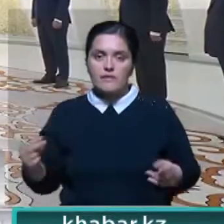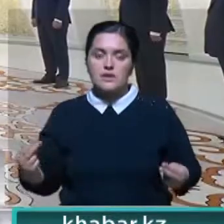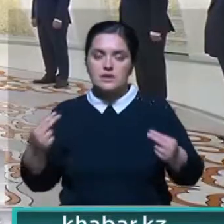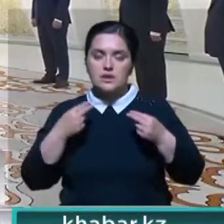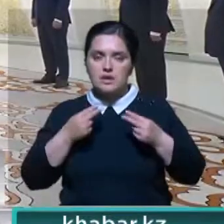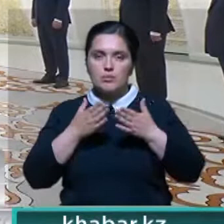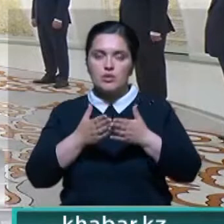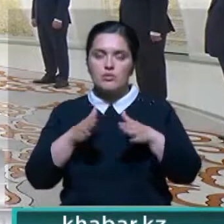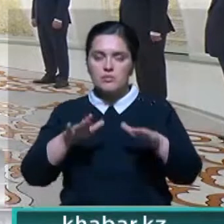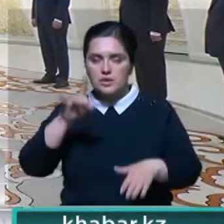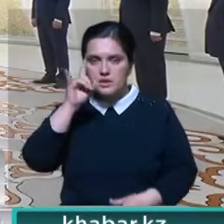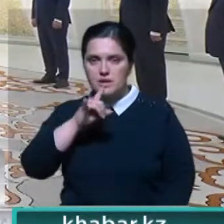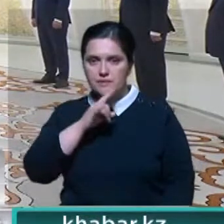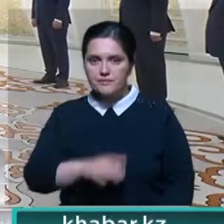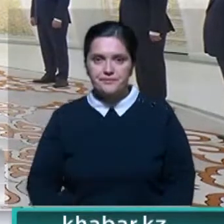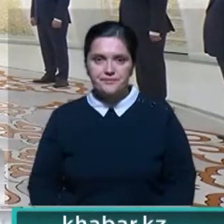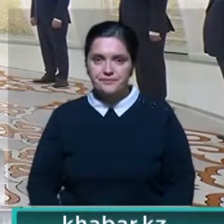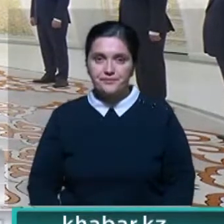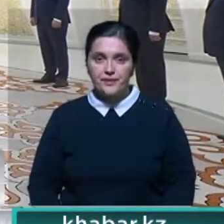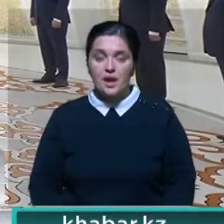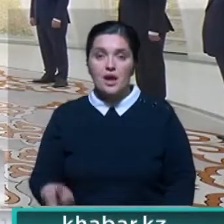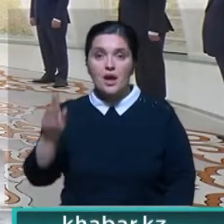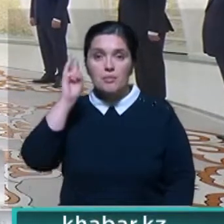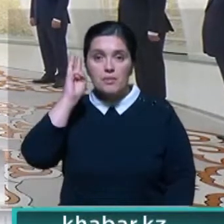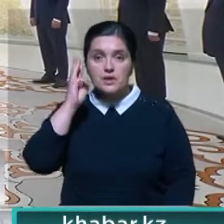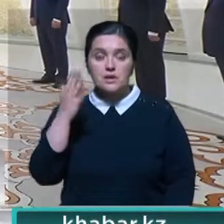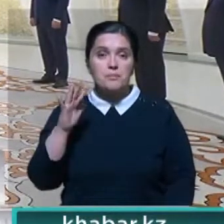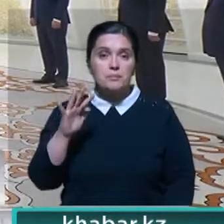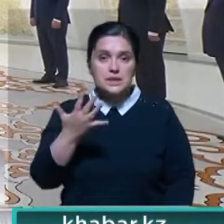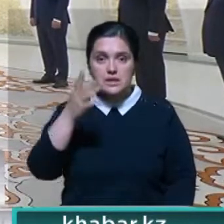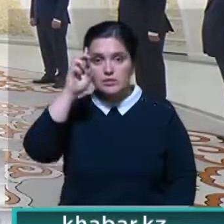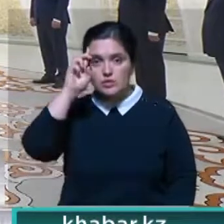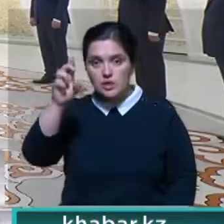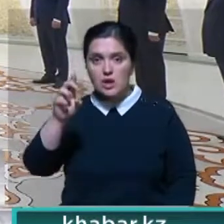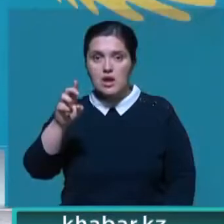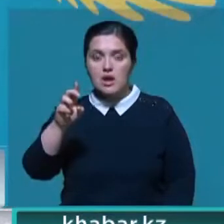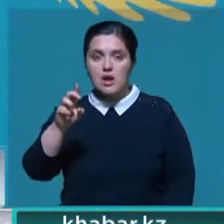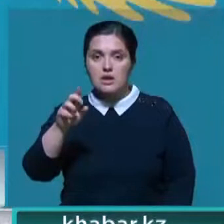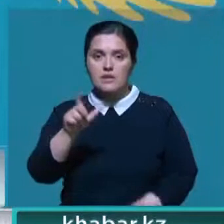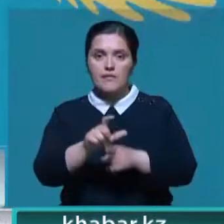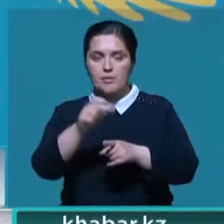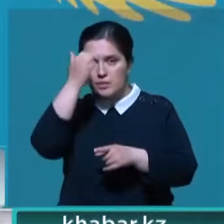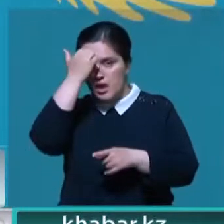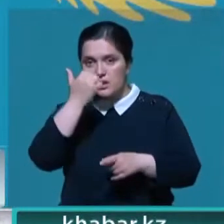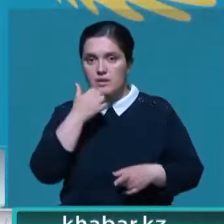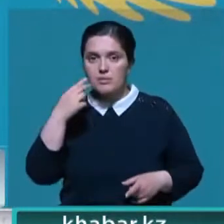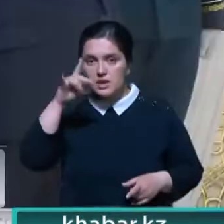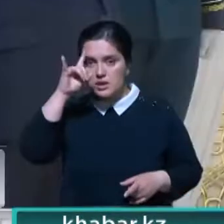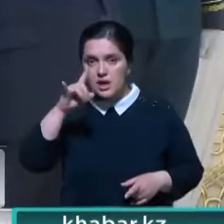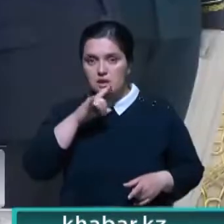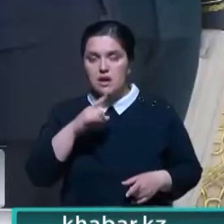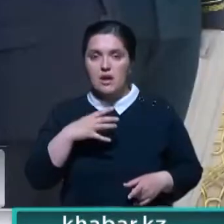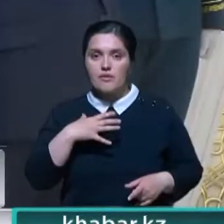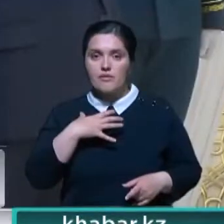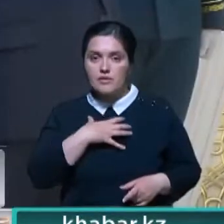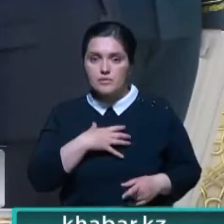Португалии в Казахстан. Чрезвычайные полномочные послы пяти государств также, в свою очередь, выразили слова благодарности президенту